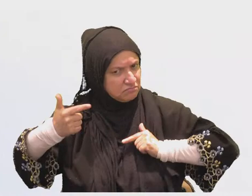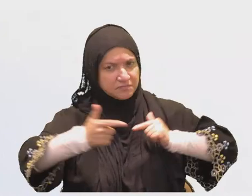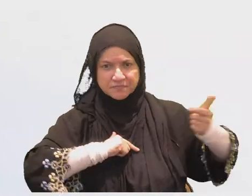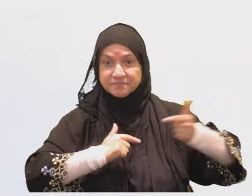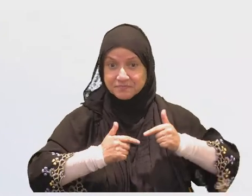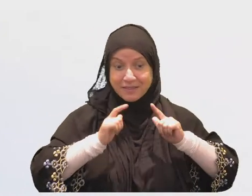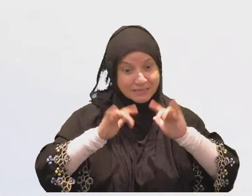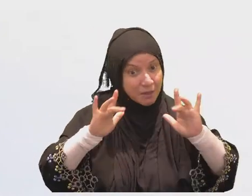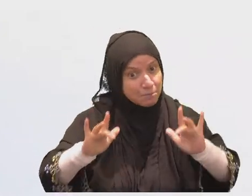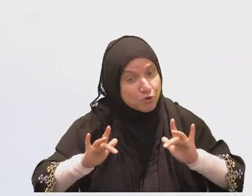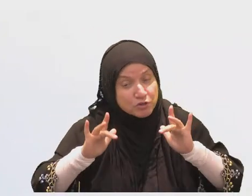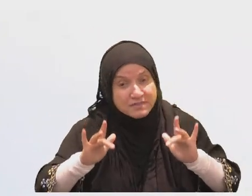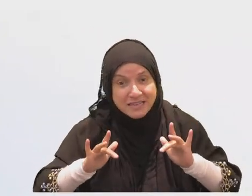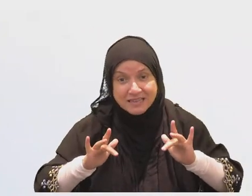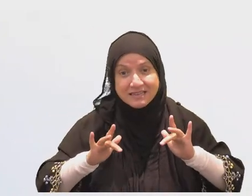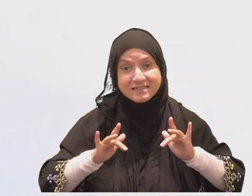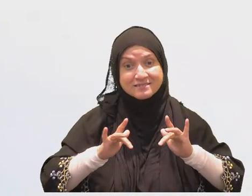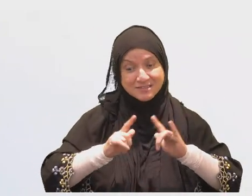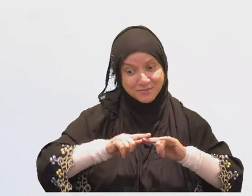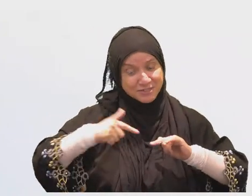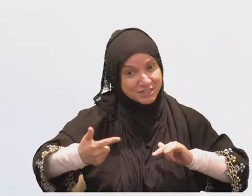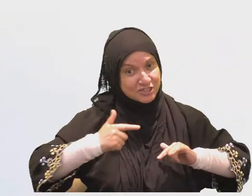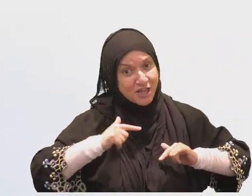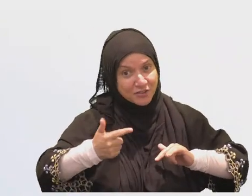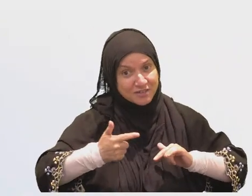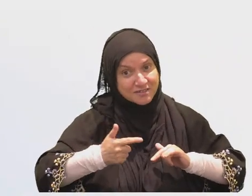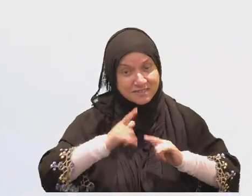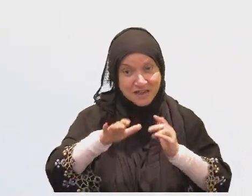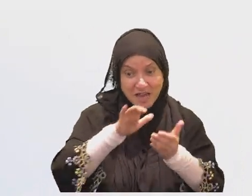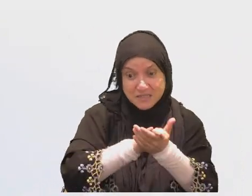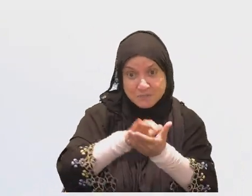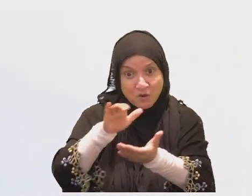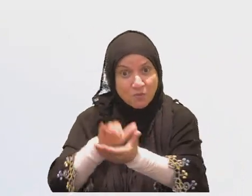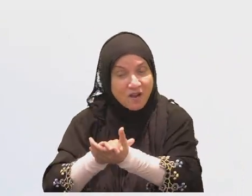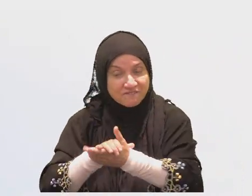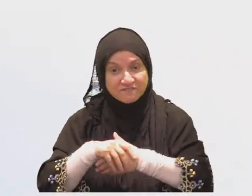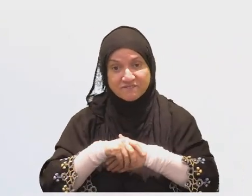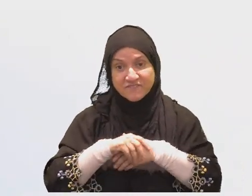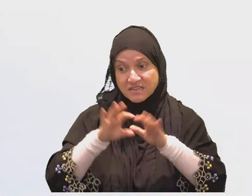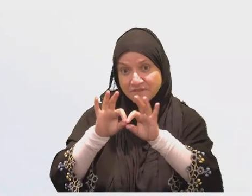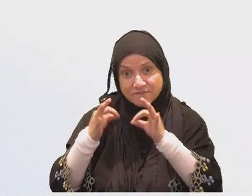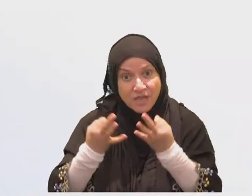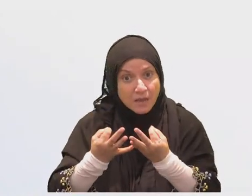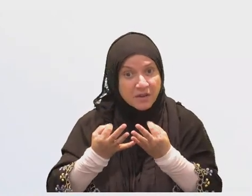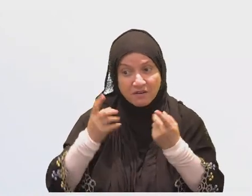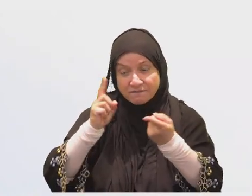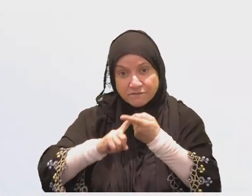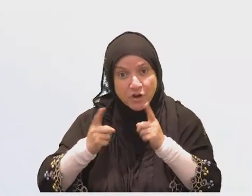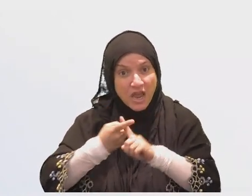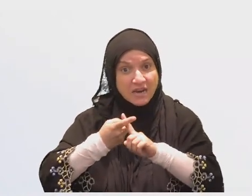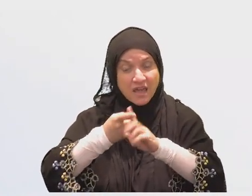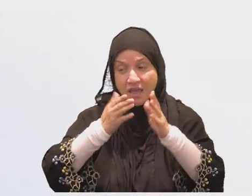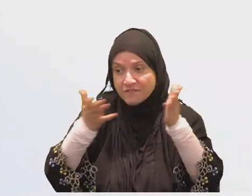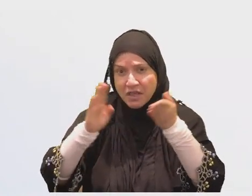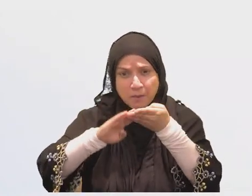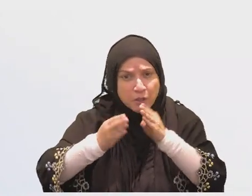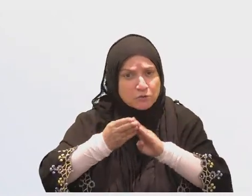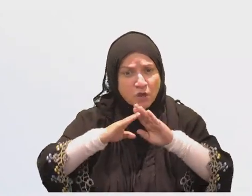parents, neighbors, family, friends. وتعاطفهم. and let's cultivate